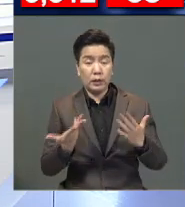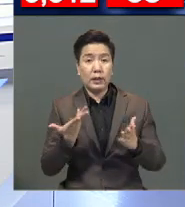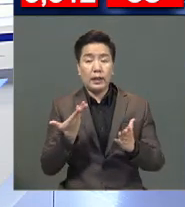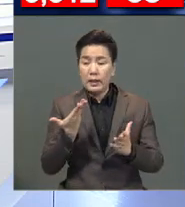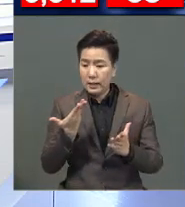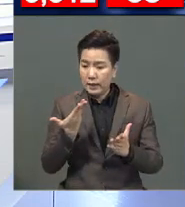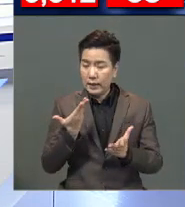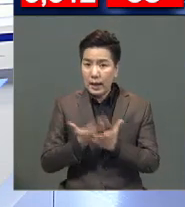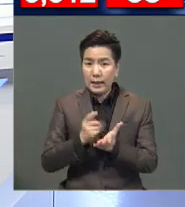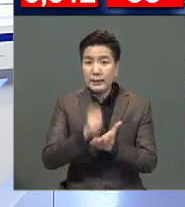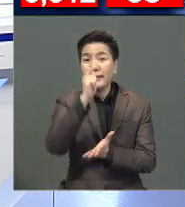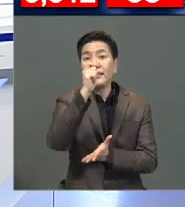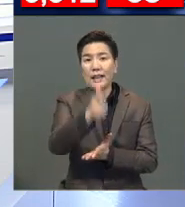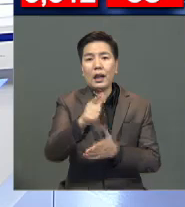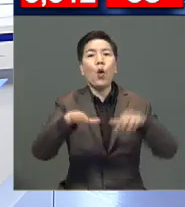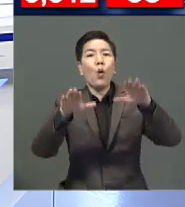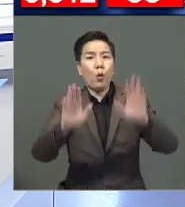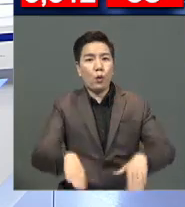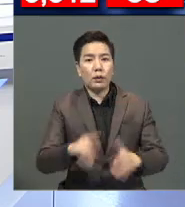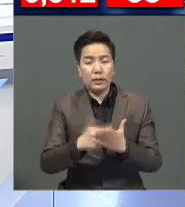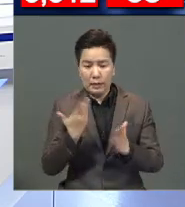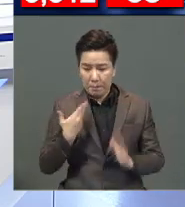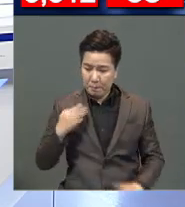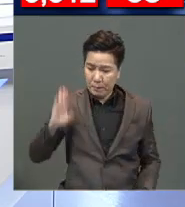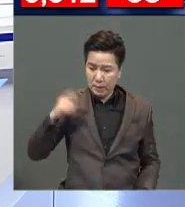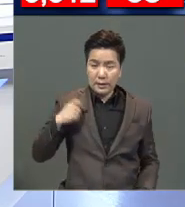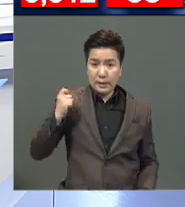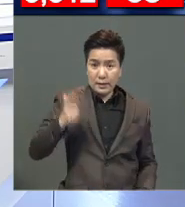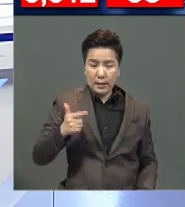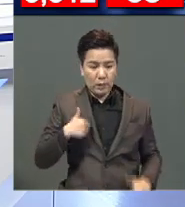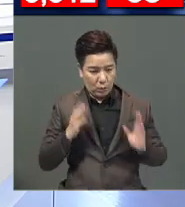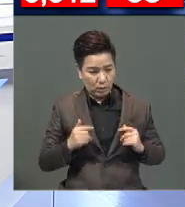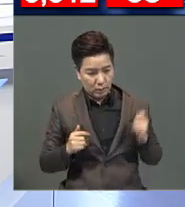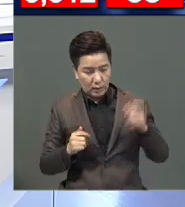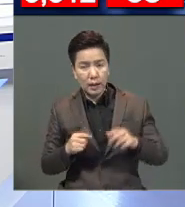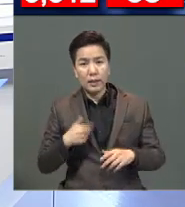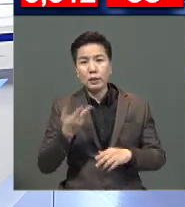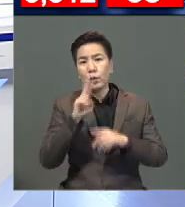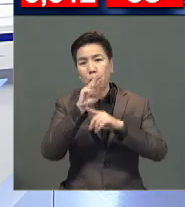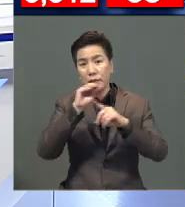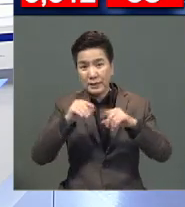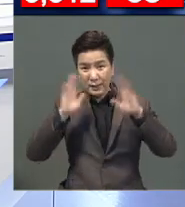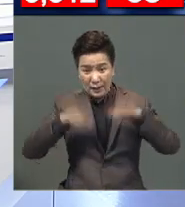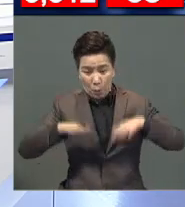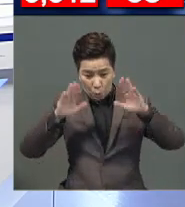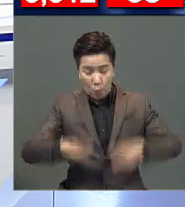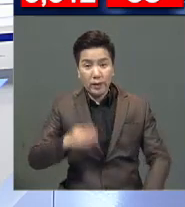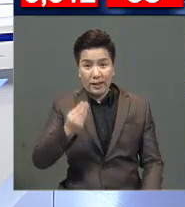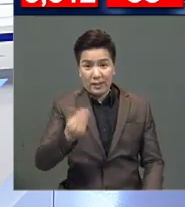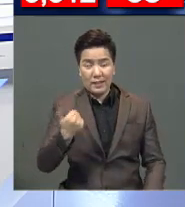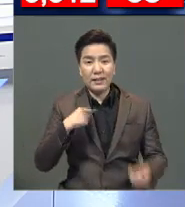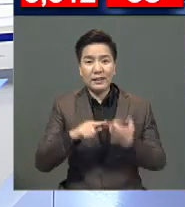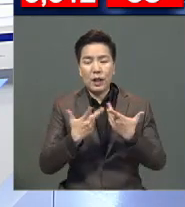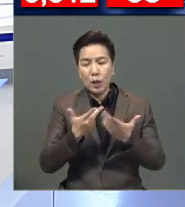ลดอัตราการจ่ายและถ้าอย่างที่เราเห็นคือทั้งตัวนายจ้างลูกจ้างเองเหลือ2%นี่เป็นการช่วยเบื้องต้นแต่ว่าตอนนี้เขาก็มี